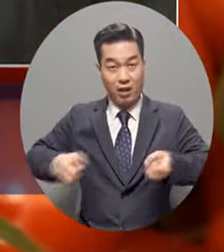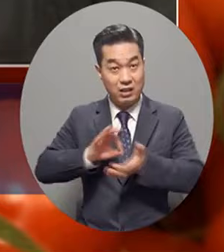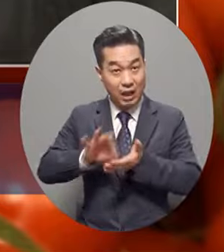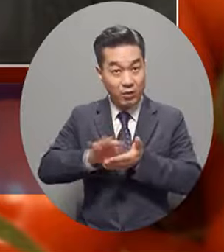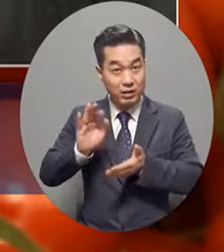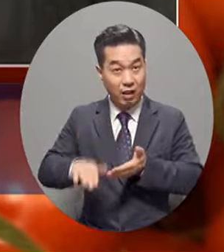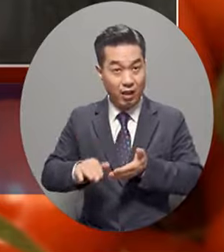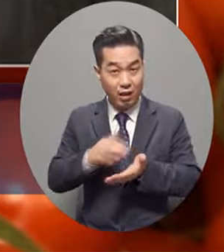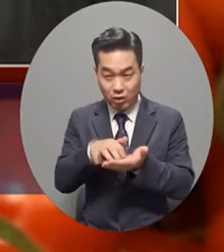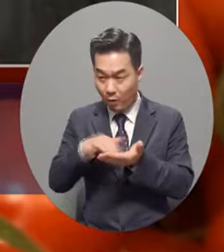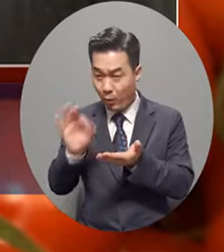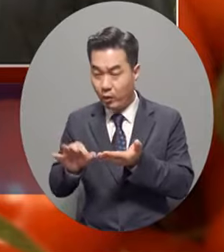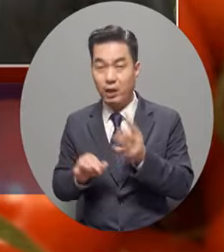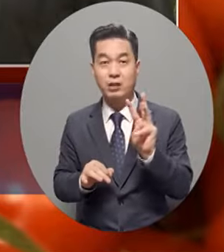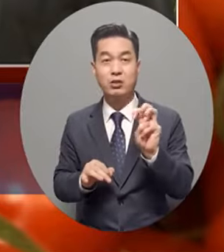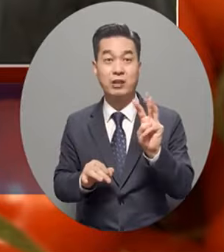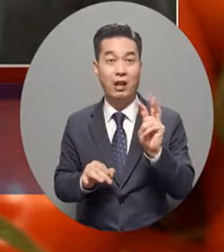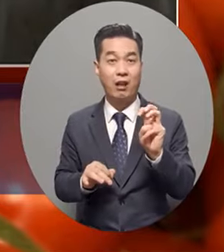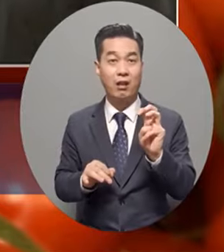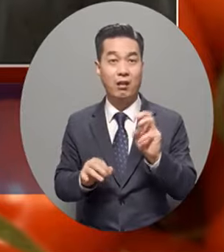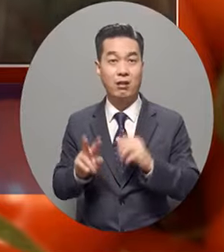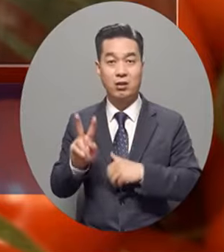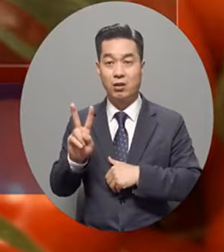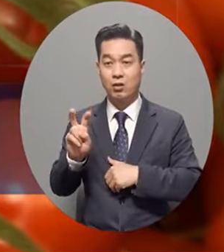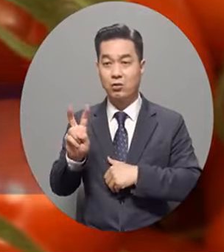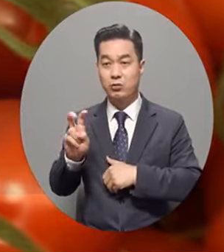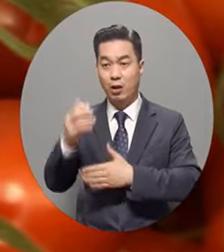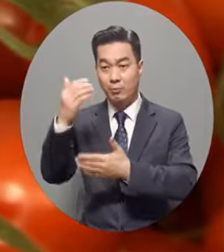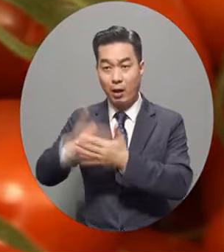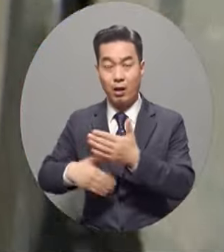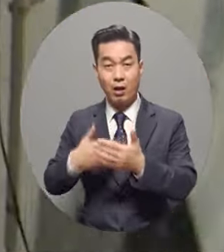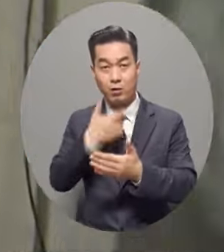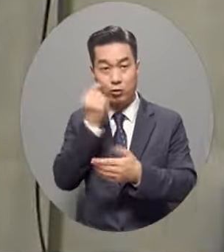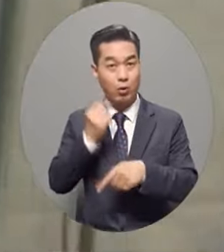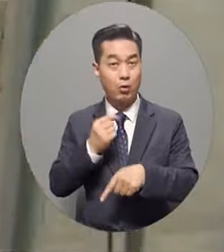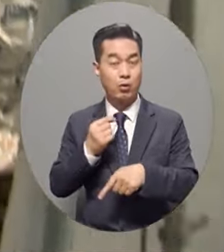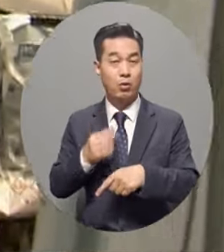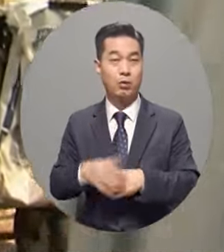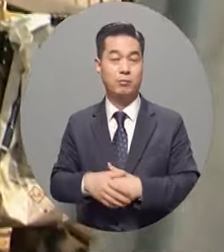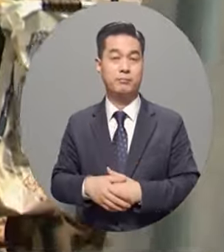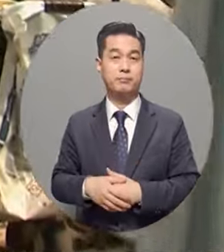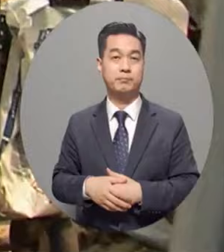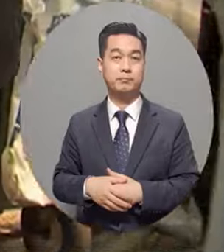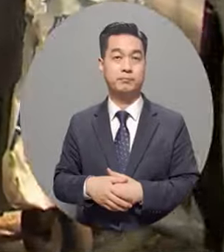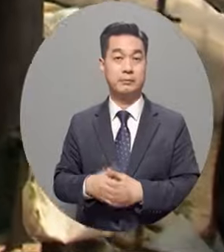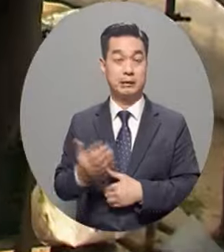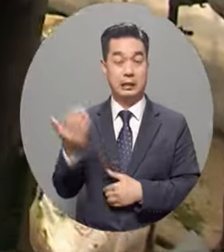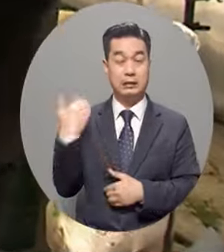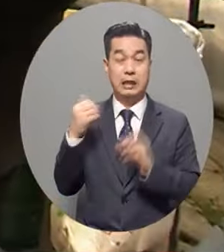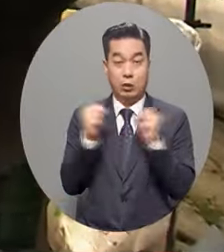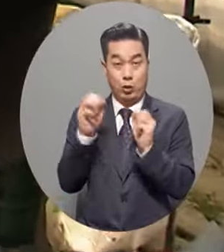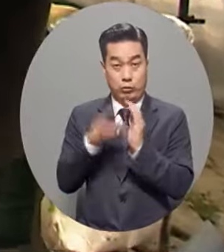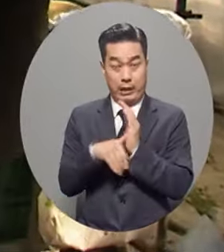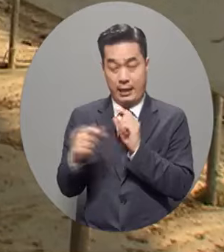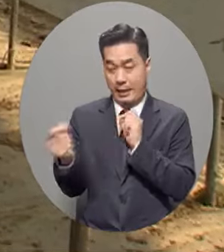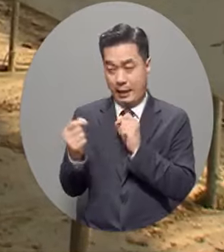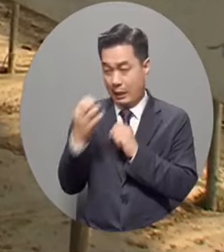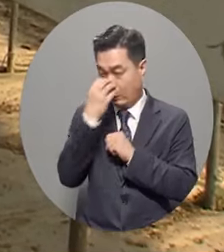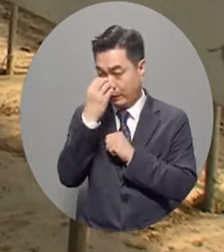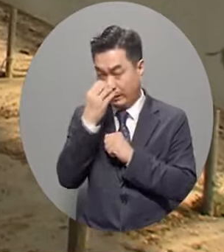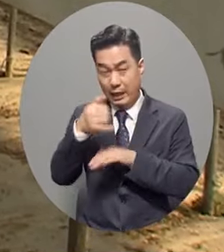바구니가 33개밖에 없더라고요. 기대를 하고 있는지 참 허망하죠. 지난해 겨울 가까운 딸기 농장에서도